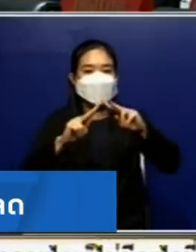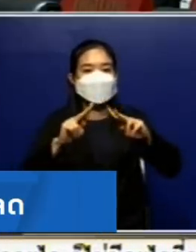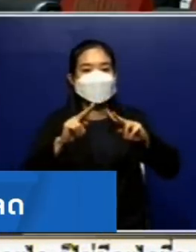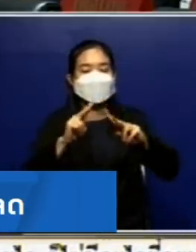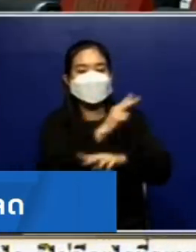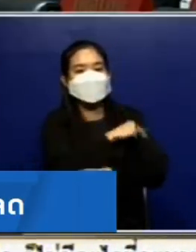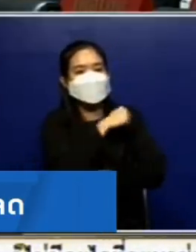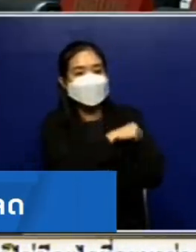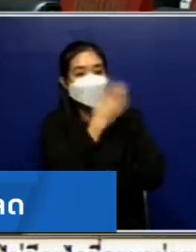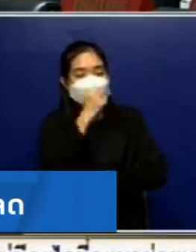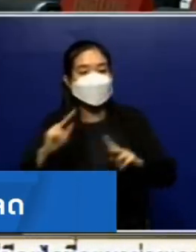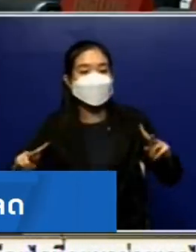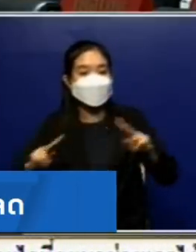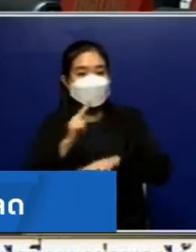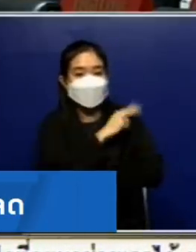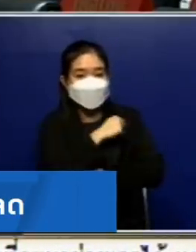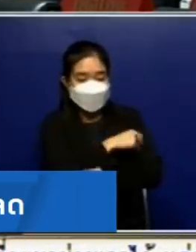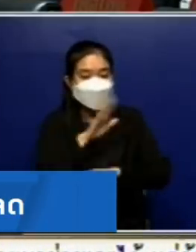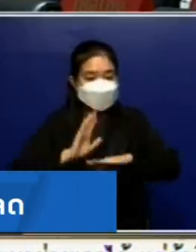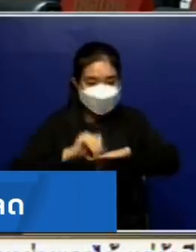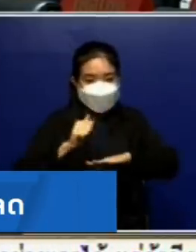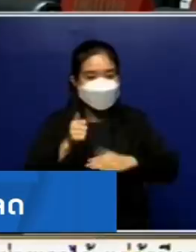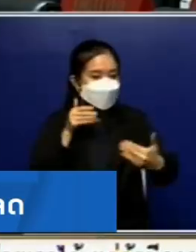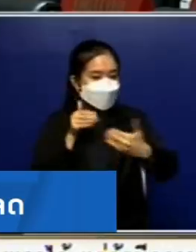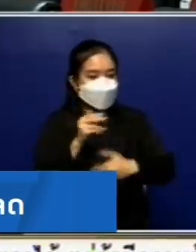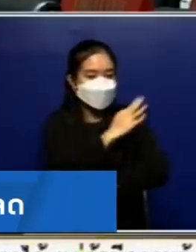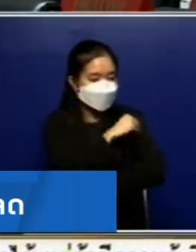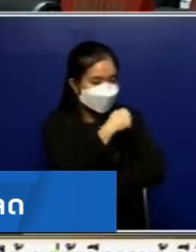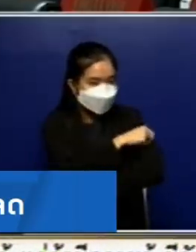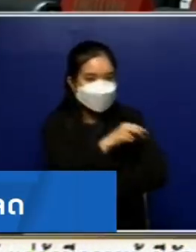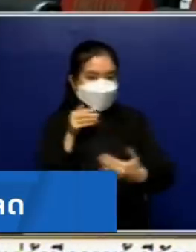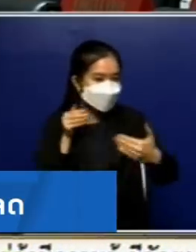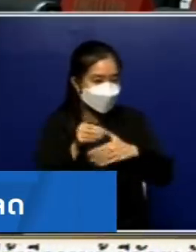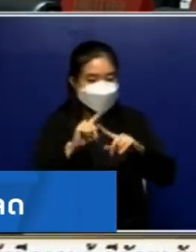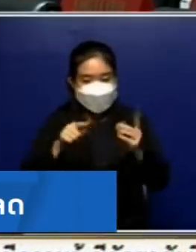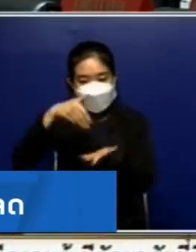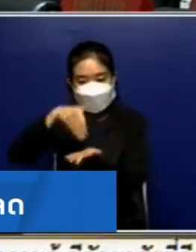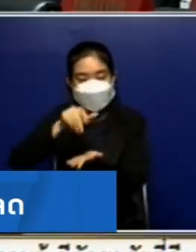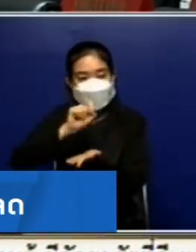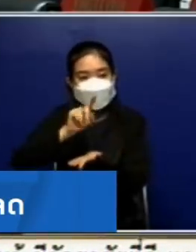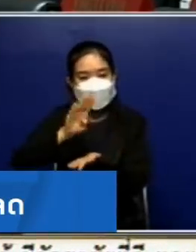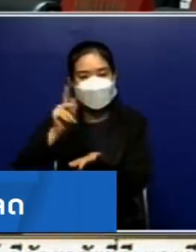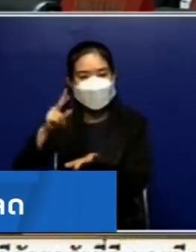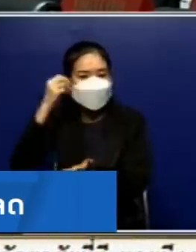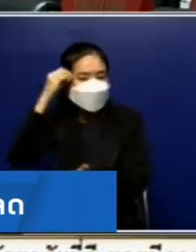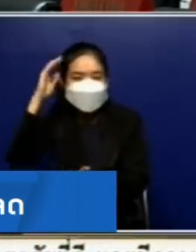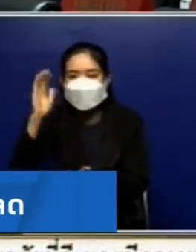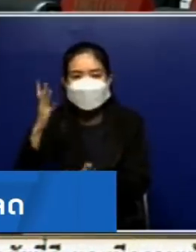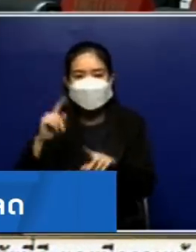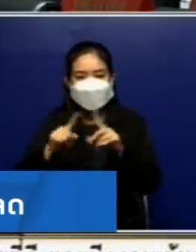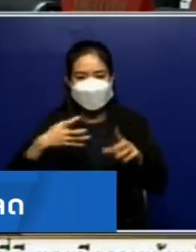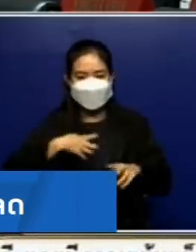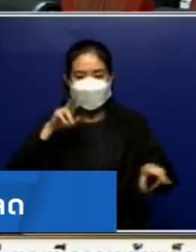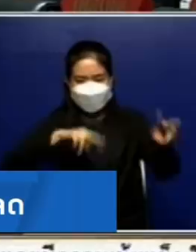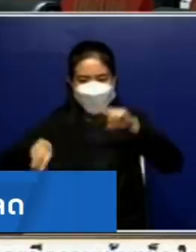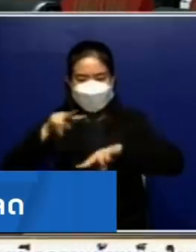รู้ความชำนาญโดยตรงการดำเนินการของสบค.เป็นที่ประจักษ์อย่างยิ่งเป็น